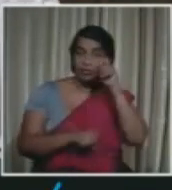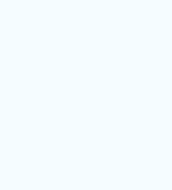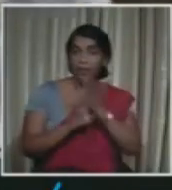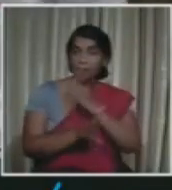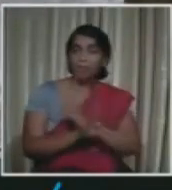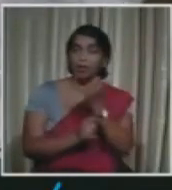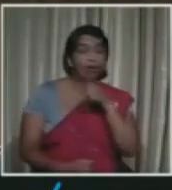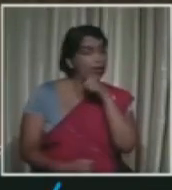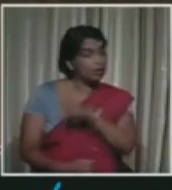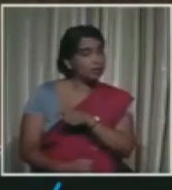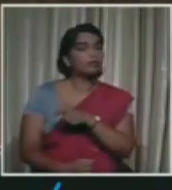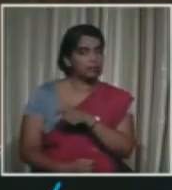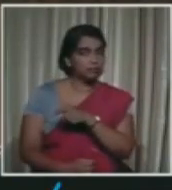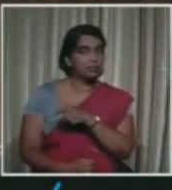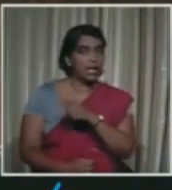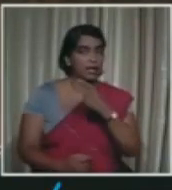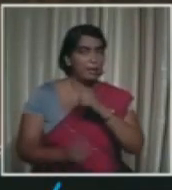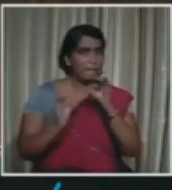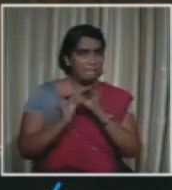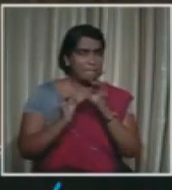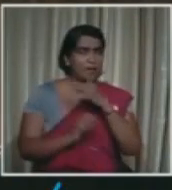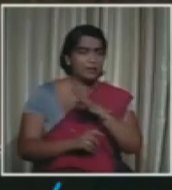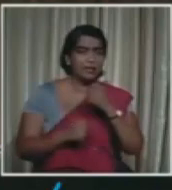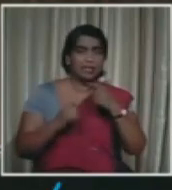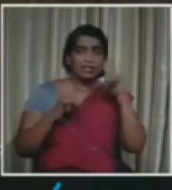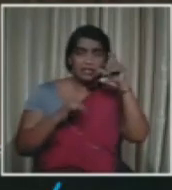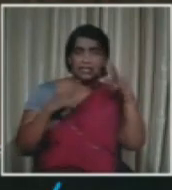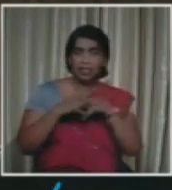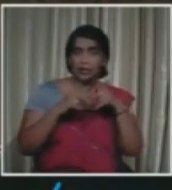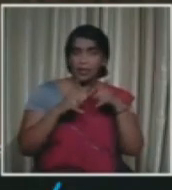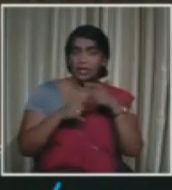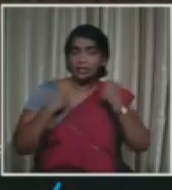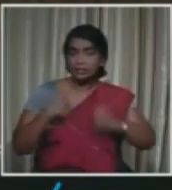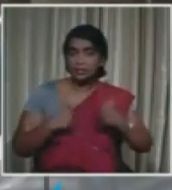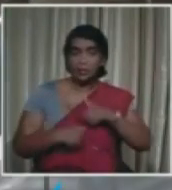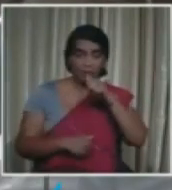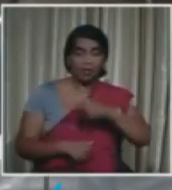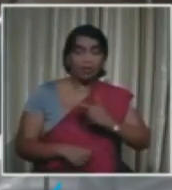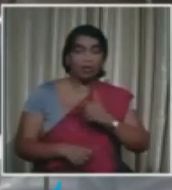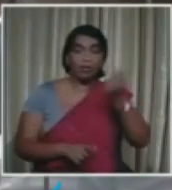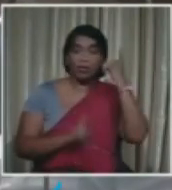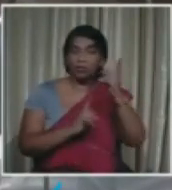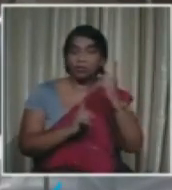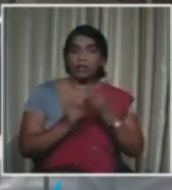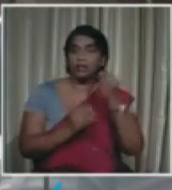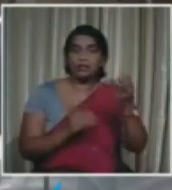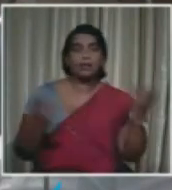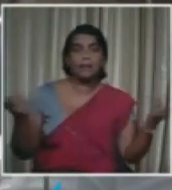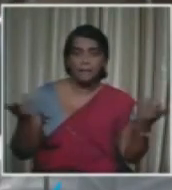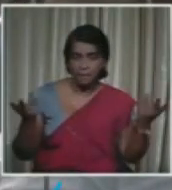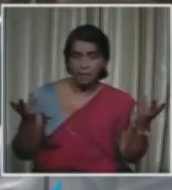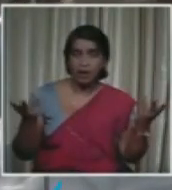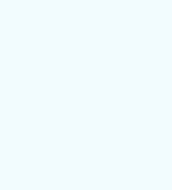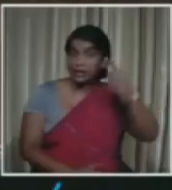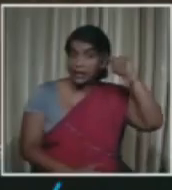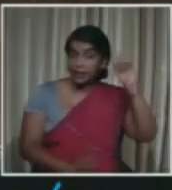කලින් මිලට තෙල් ටික ඉල්ලුවා. එතනදී මේ බස්නායක කියන සම්පකාරේ සභාපති බාබතිවරයා බොහොම පැහැදිලිව මේ තෙල් ටික පරණ මිලට දෙන්න බෑ කියලා කිව්වා. මේක වෙන